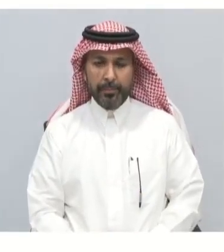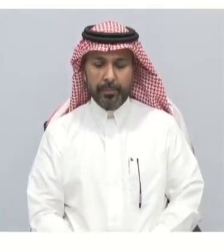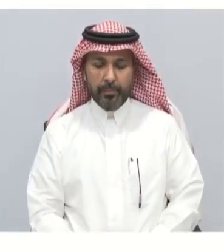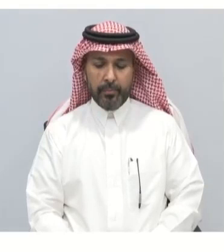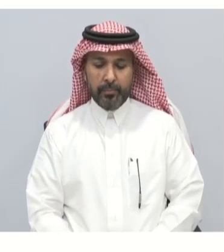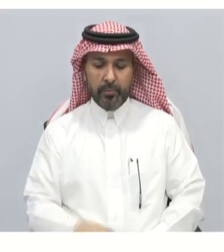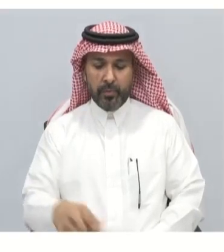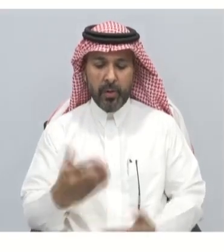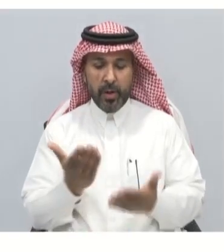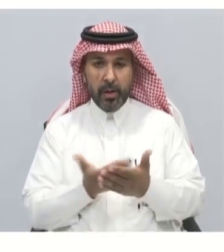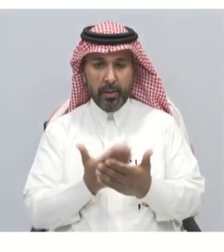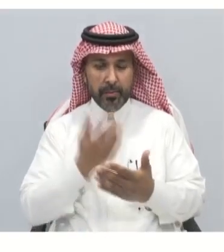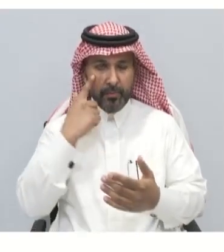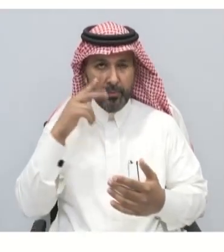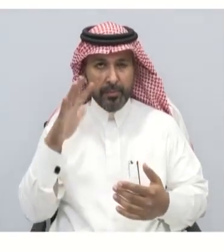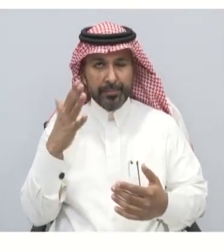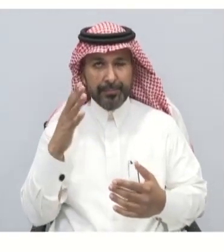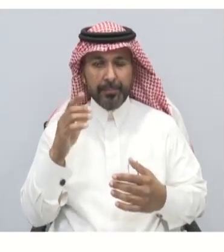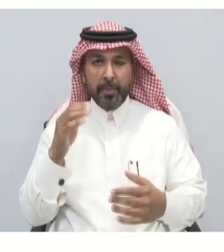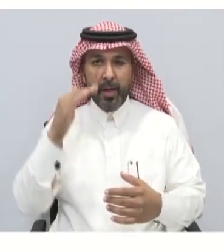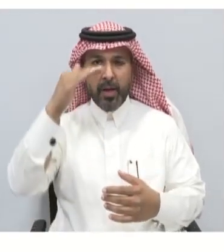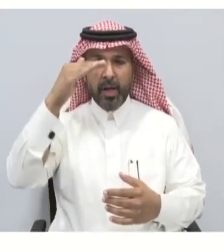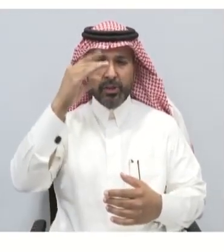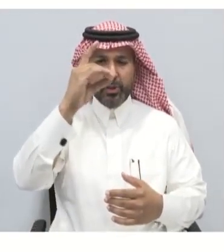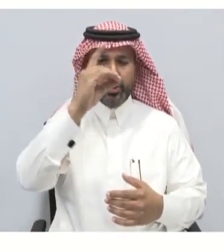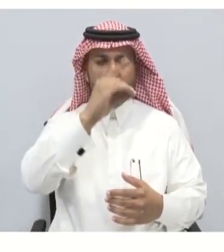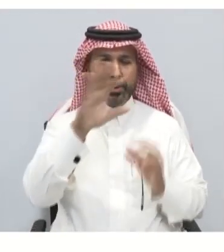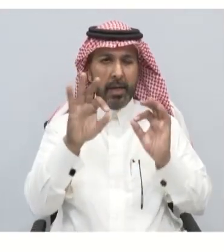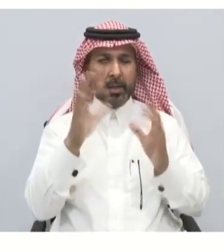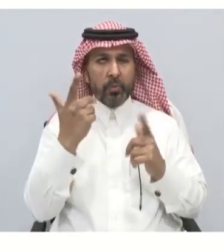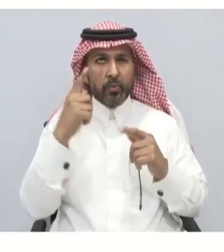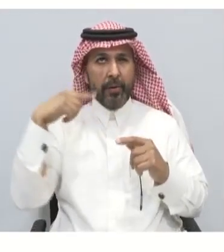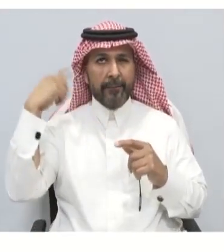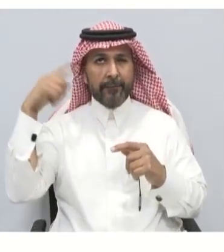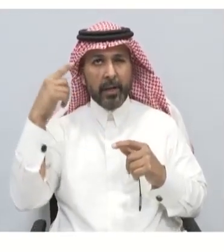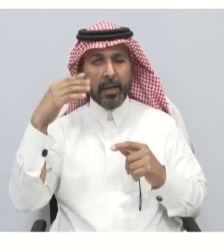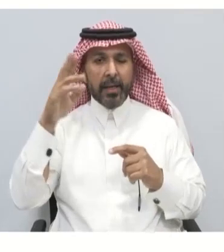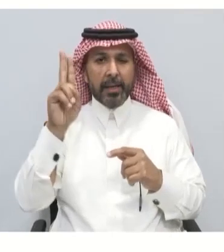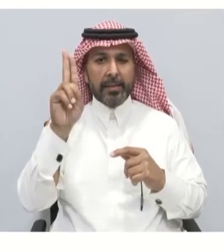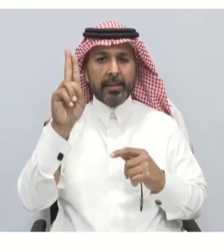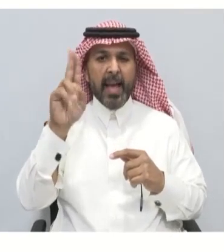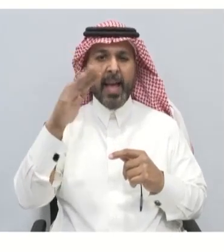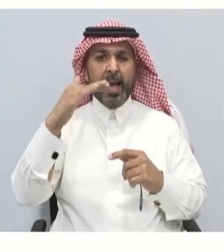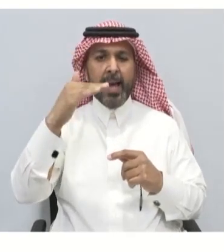نخطط طبعا هنا راح نحل الم مه بالتخمين والتحقق راح